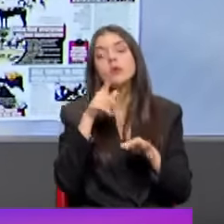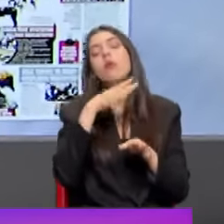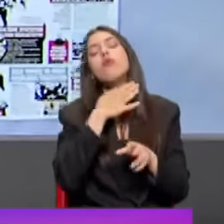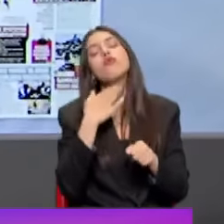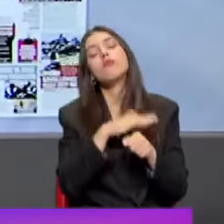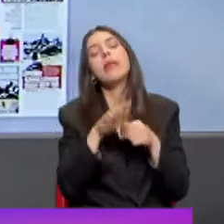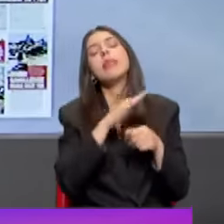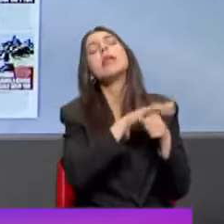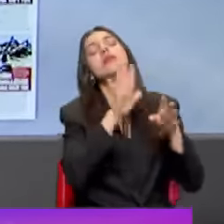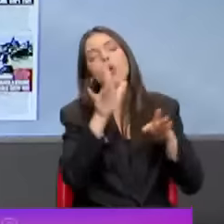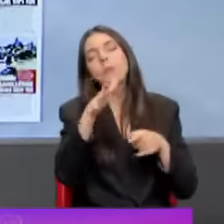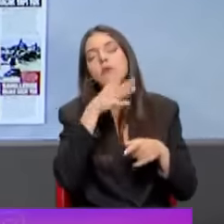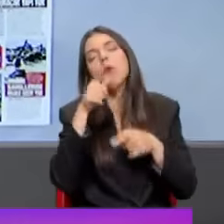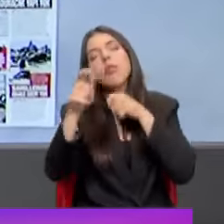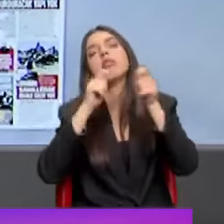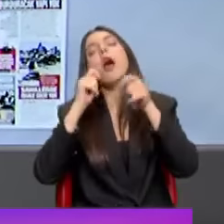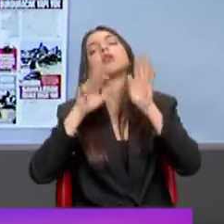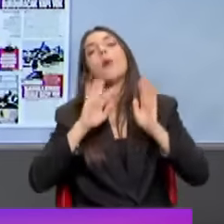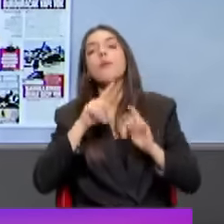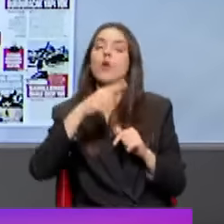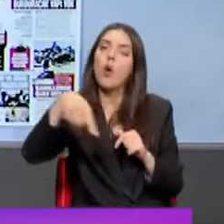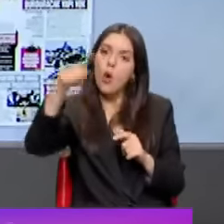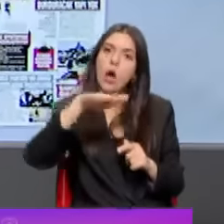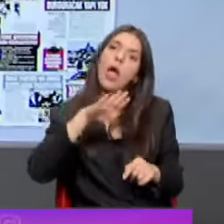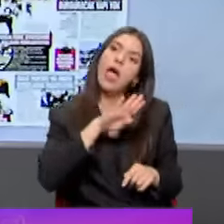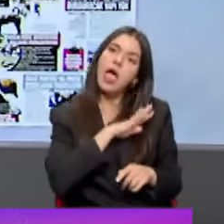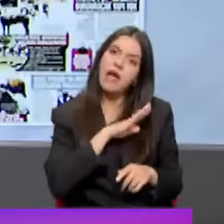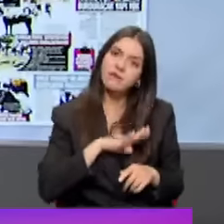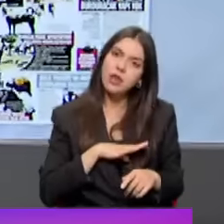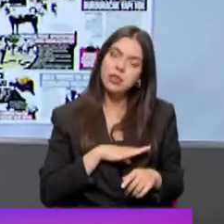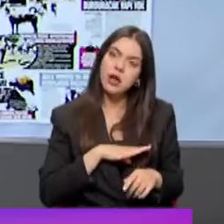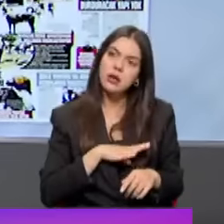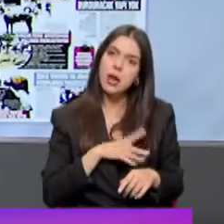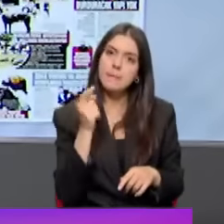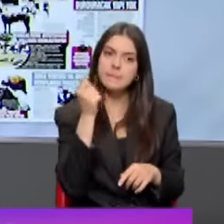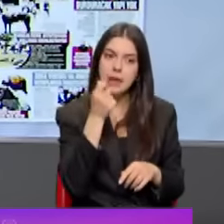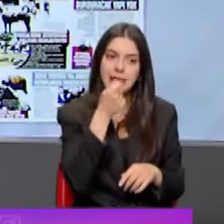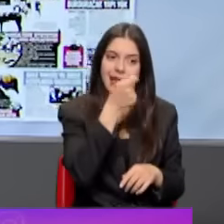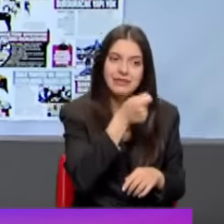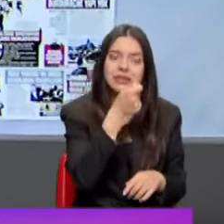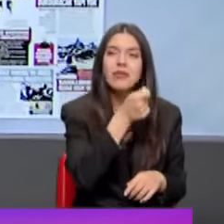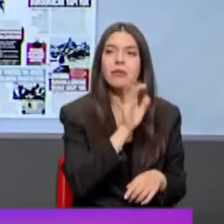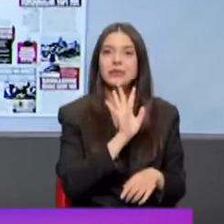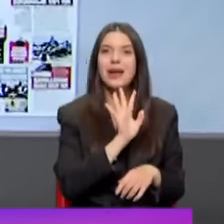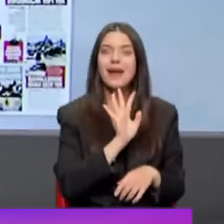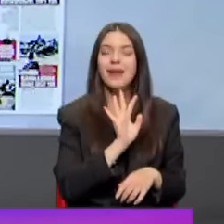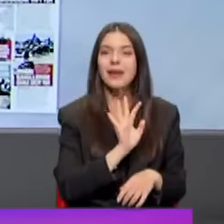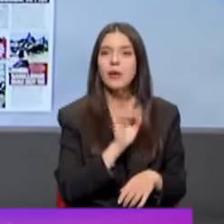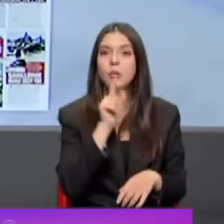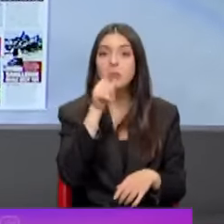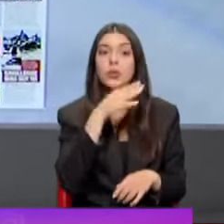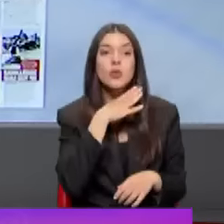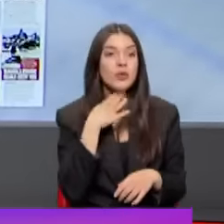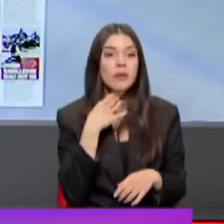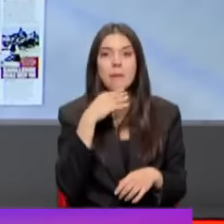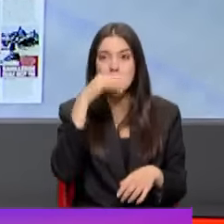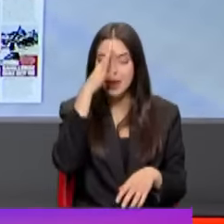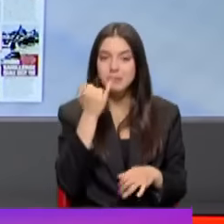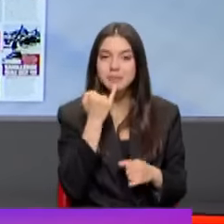konuyu tartışmıyoruz onlar evlatlarına harçlık verip veremeyeceklerini o Kurban bayramında misafiri nasıl